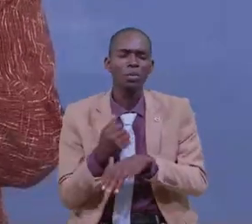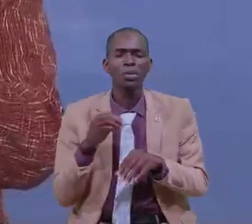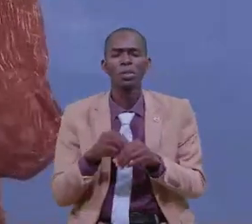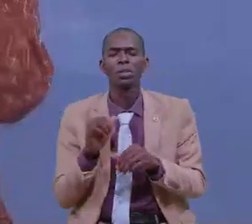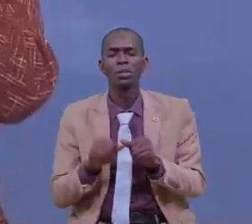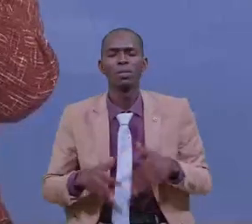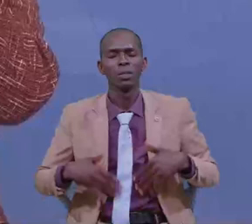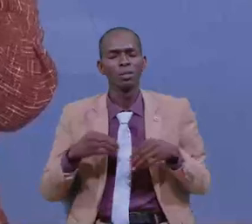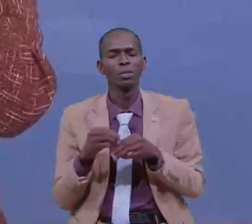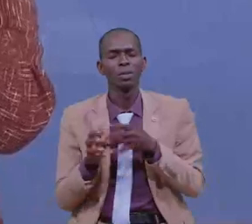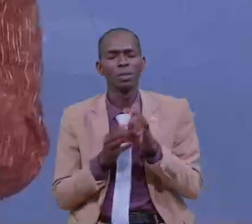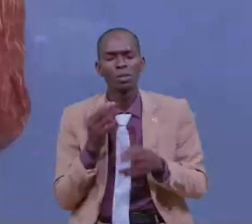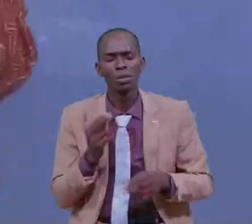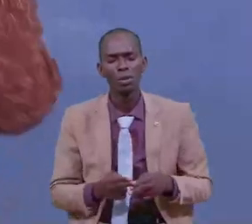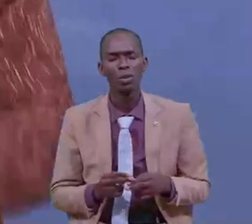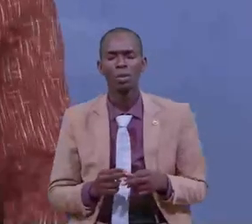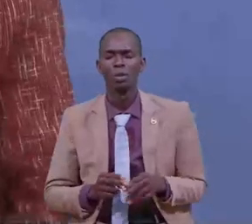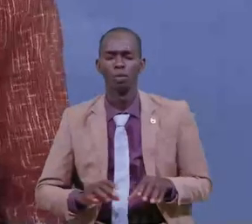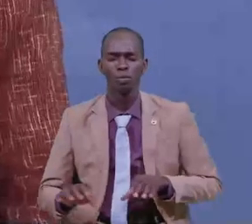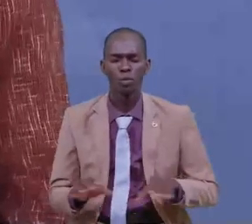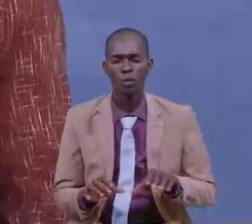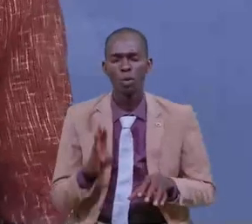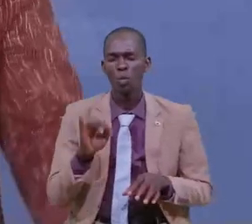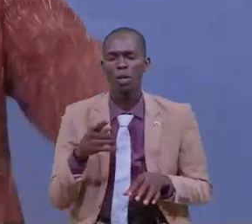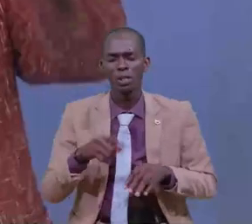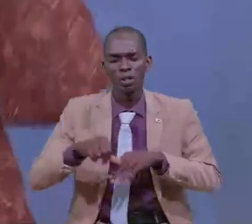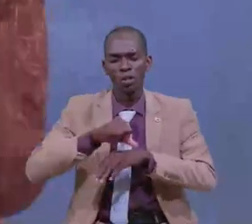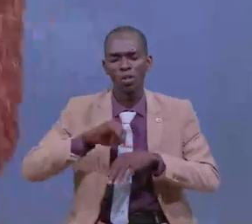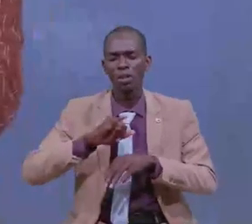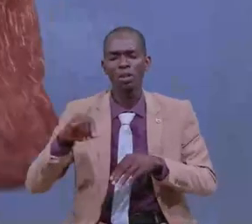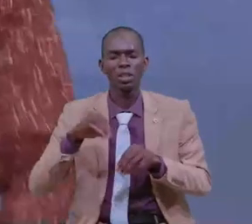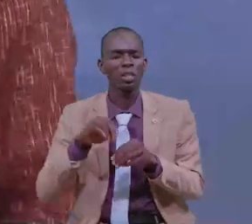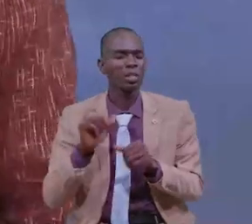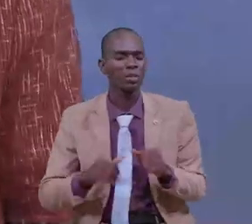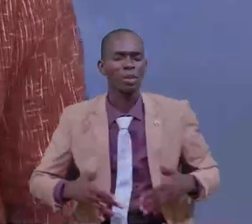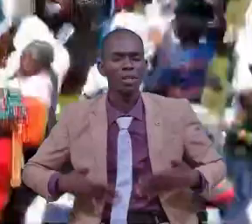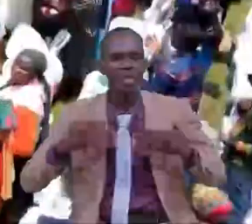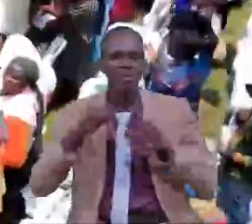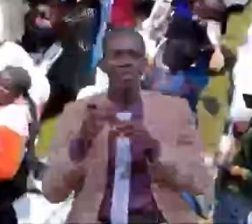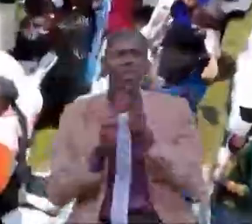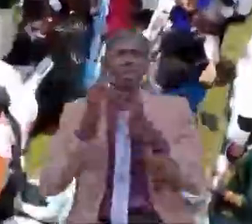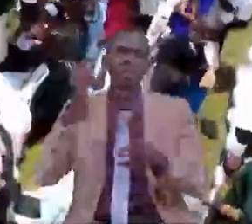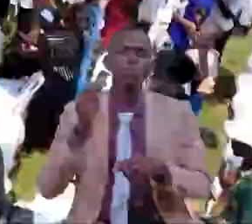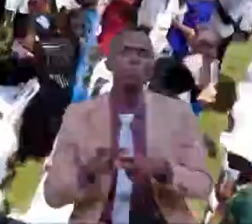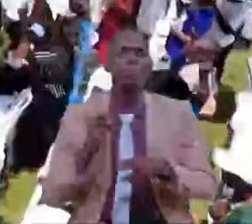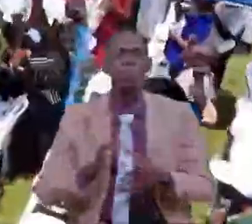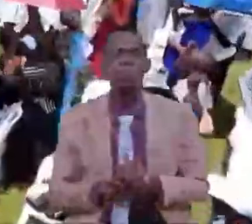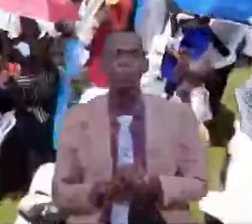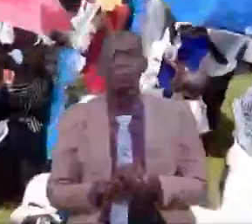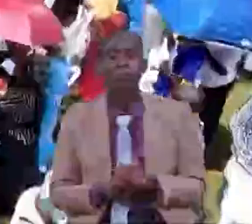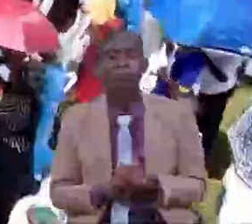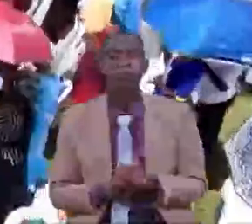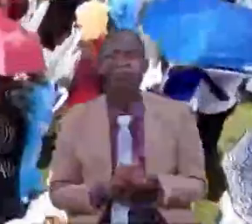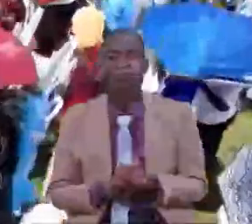Confirmation dans chaque vie. L'opération par l'onction dans chaque vie. Au nom de Jésus.